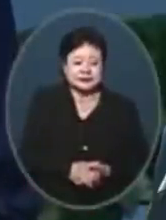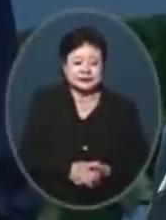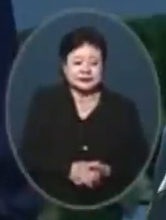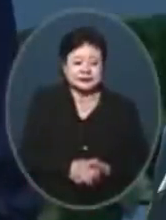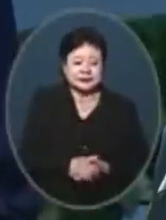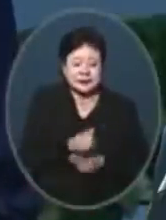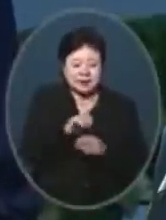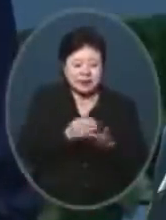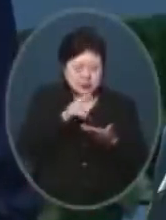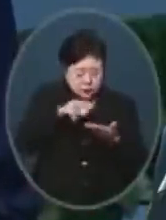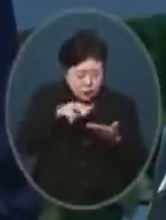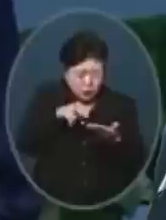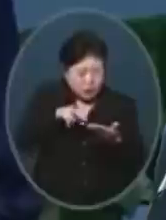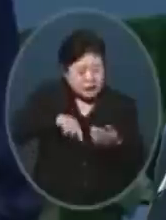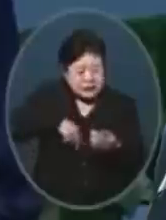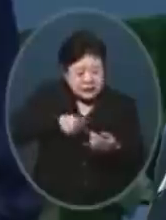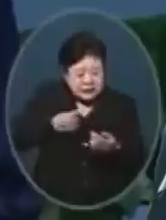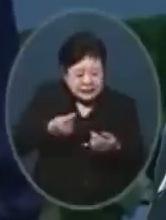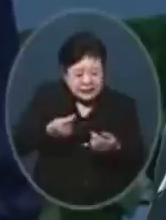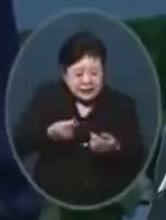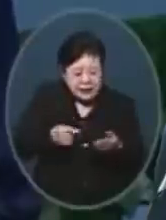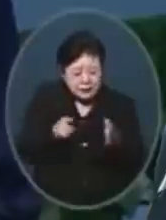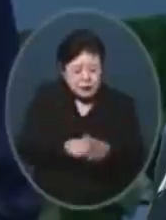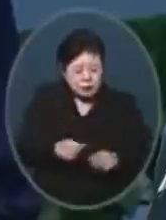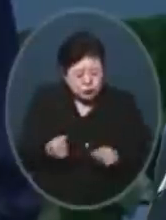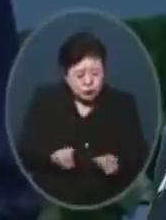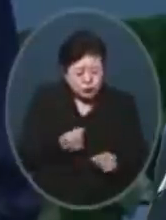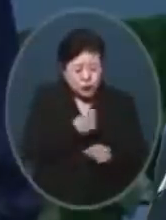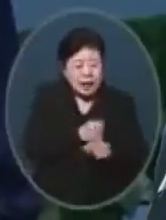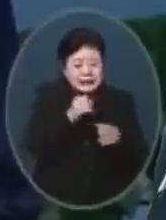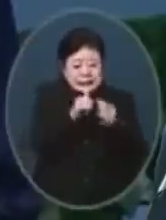성경을 보면 하나님께서 자기를 믿고 순종하는 사람은